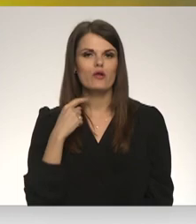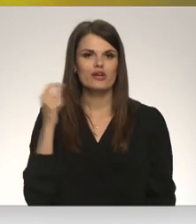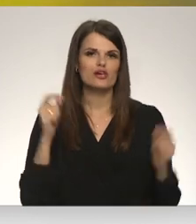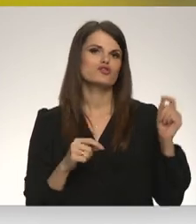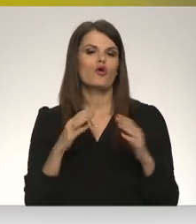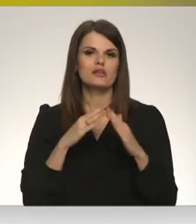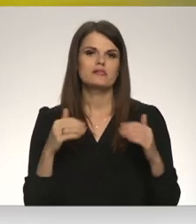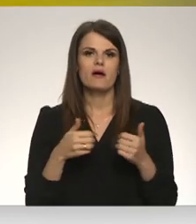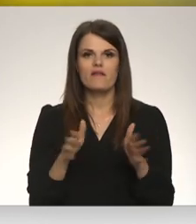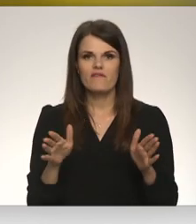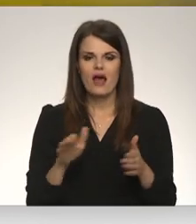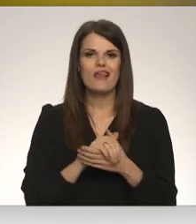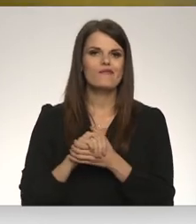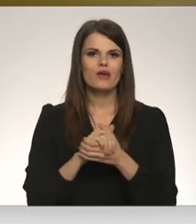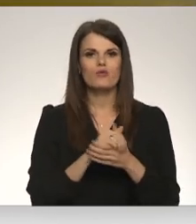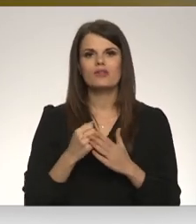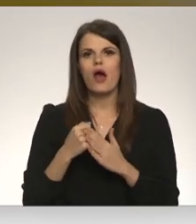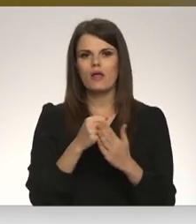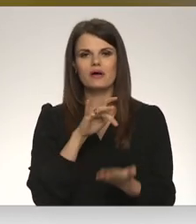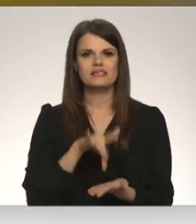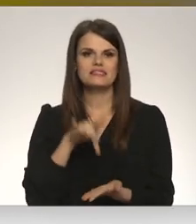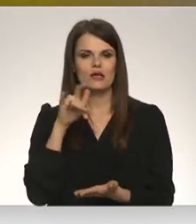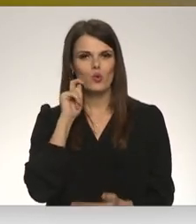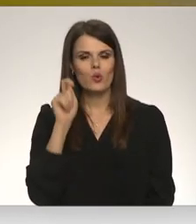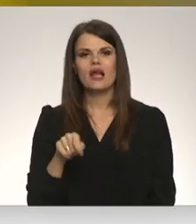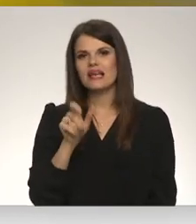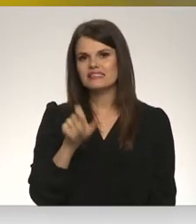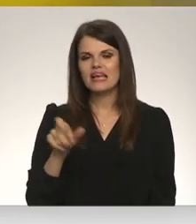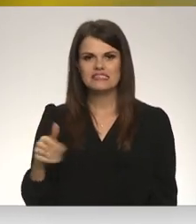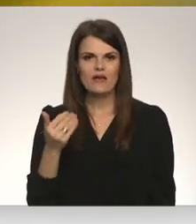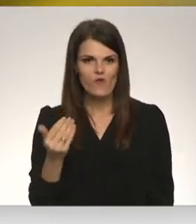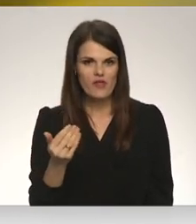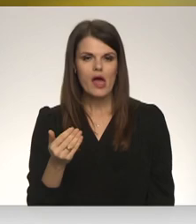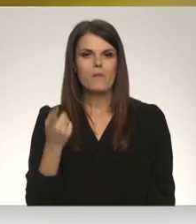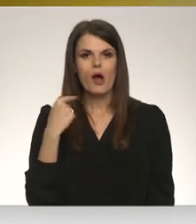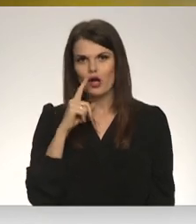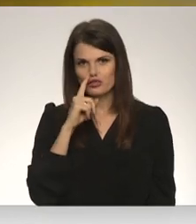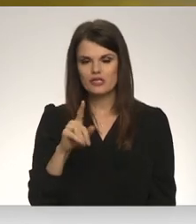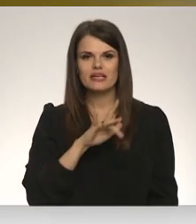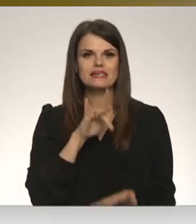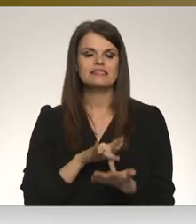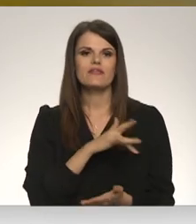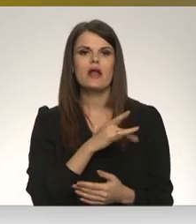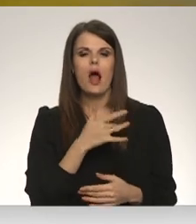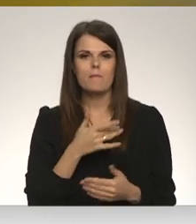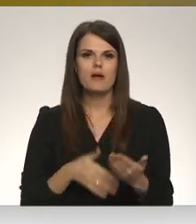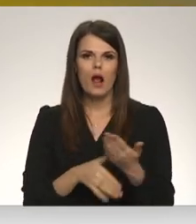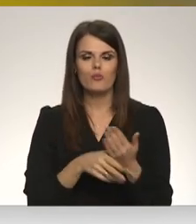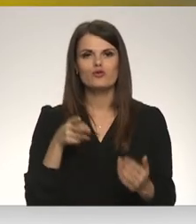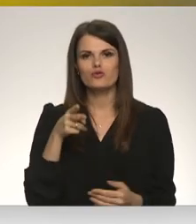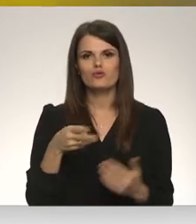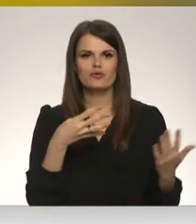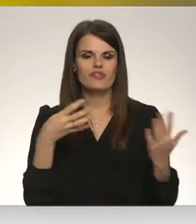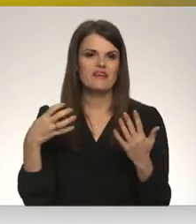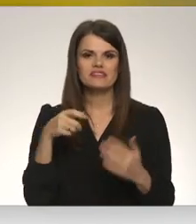kongresnamā vēras vienotais atbalsts centrs Ukrainas iedzīvotājiem. Pagājušajā nedēļā centrā apkalpoti gandrīz